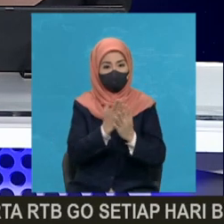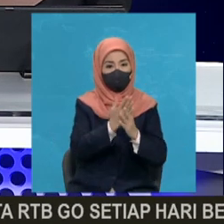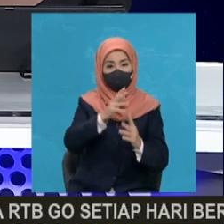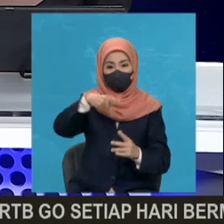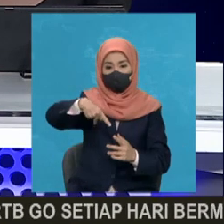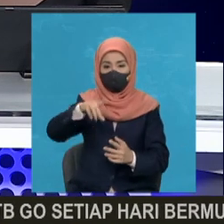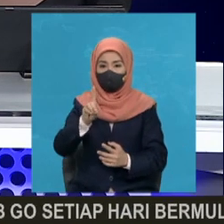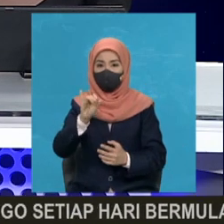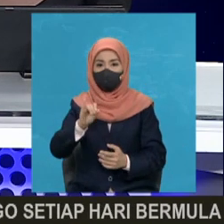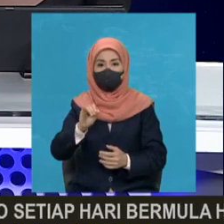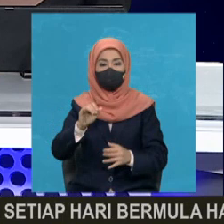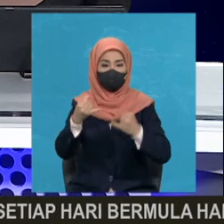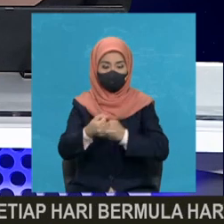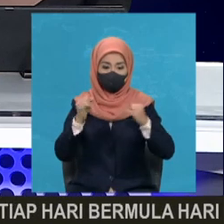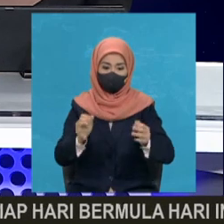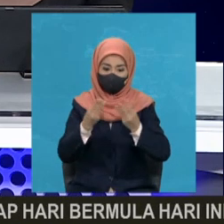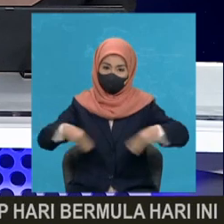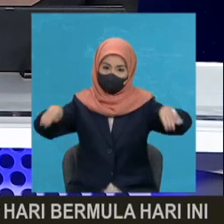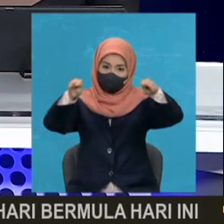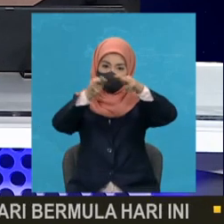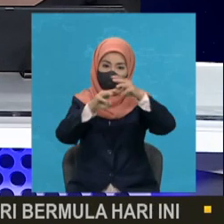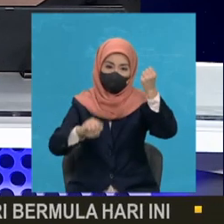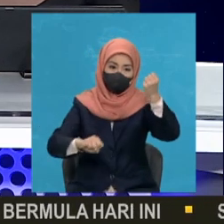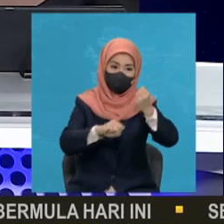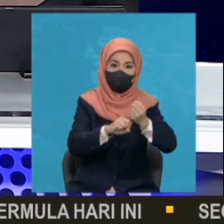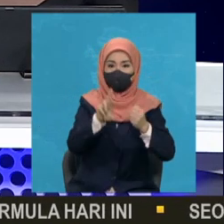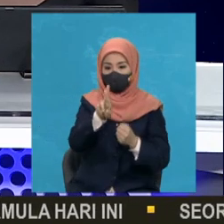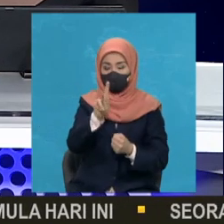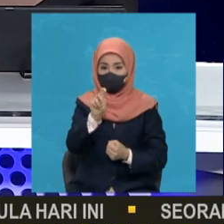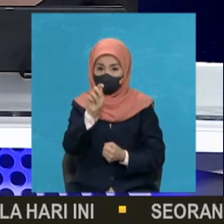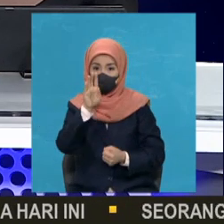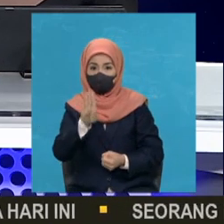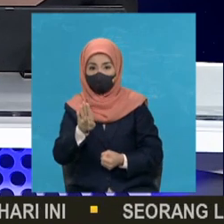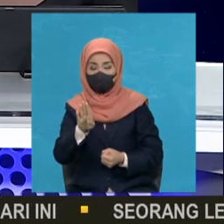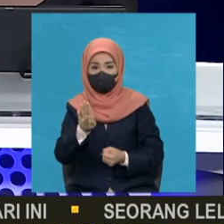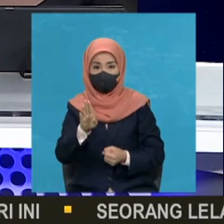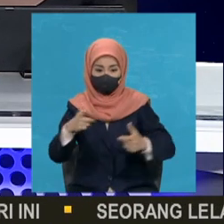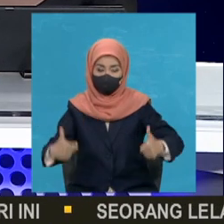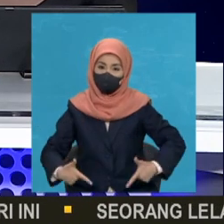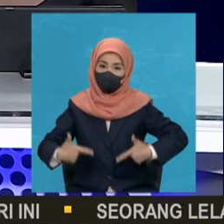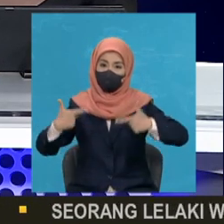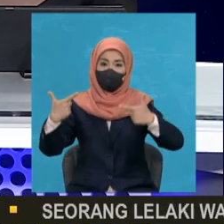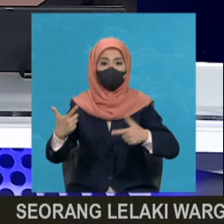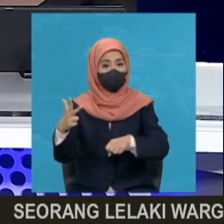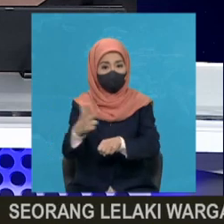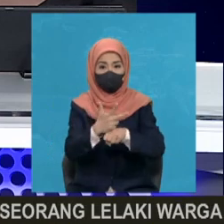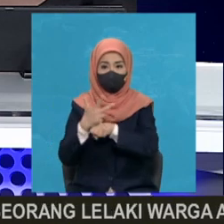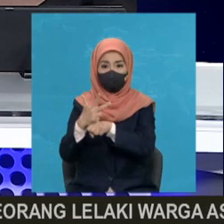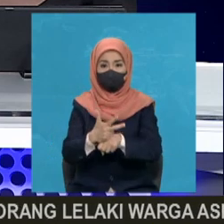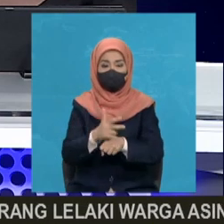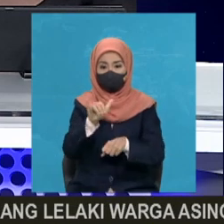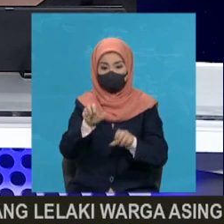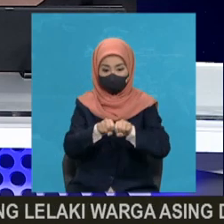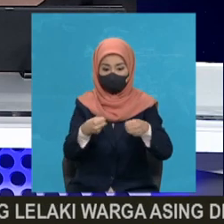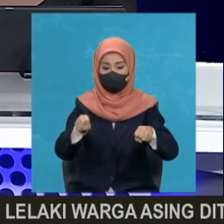islamiyah dan jabatan hal ehwal masjid dengan kerjasama radio televisyen Brunei menyiarkan bacaan surah Yasin dan doa secara